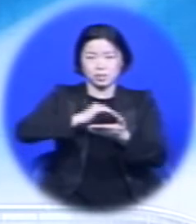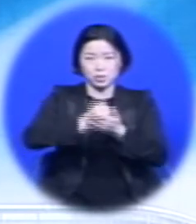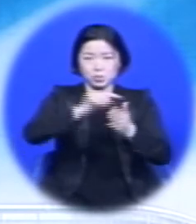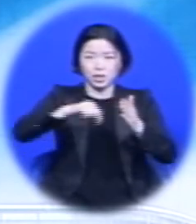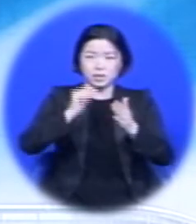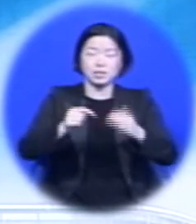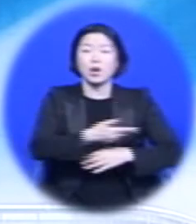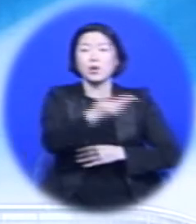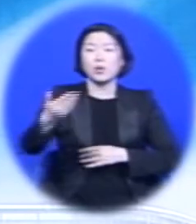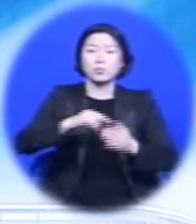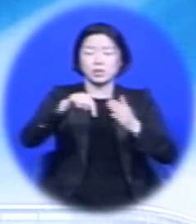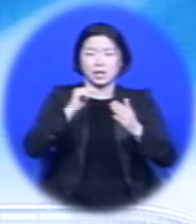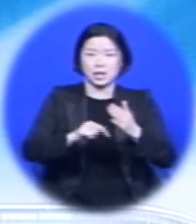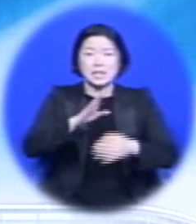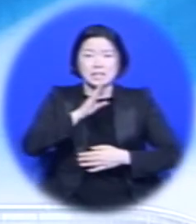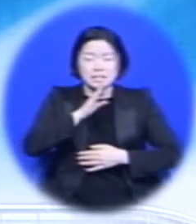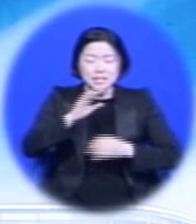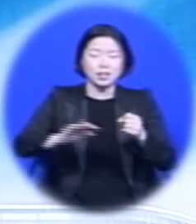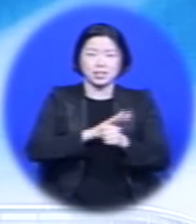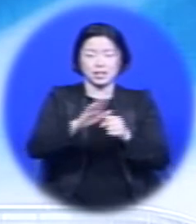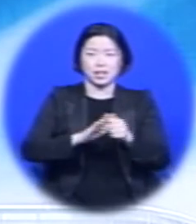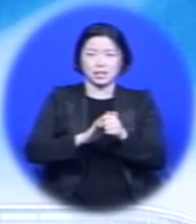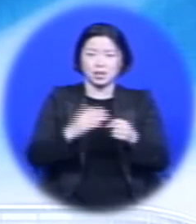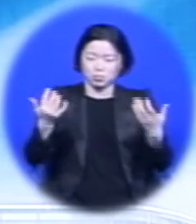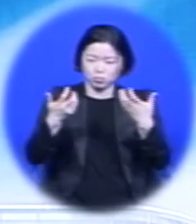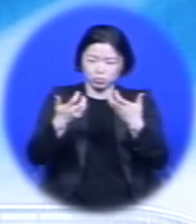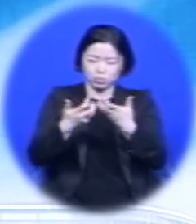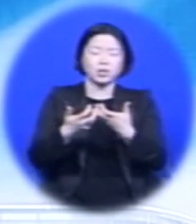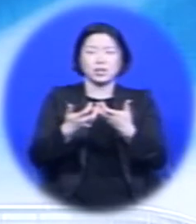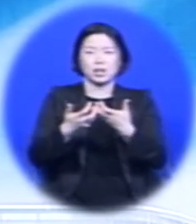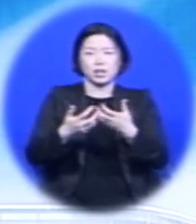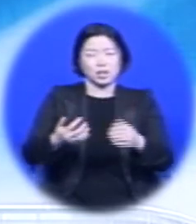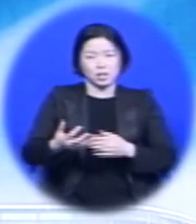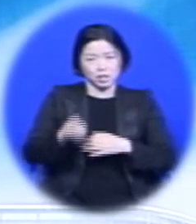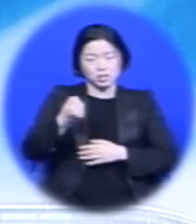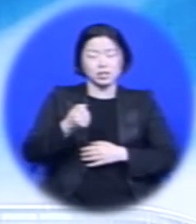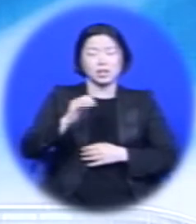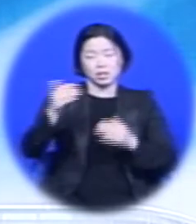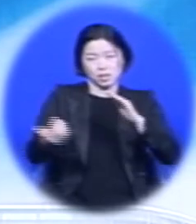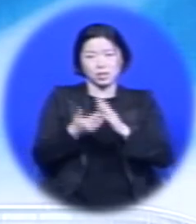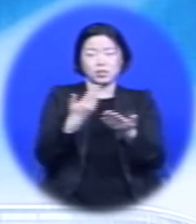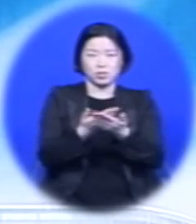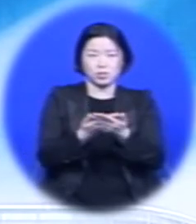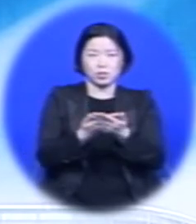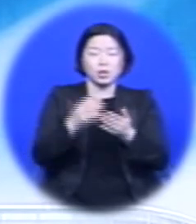안에 진정한 하나님의 사랑이 풍성하게 누려지기를 기도하시고 그리고 하나님 나에게 허락하신